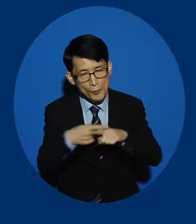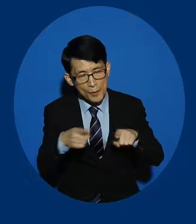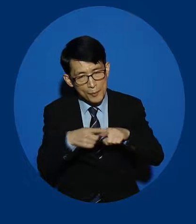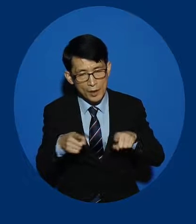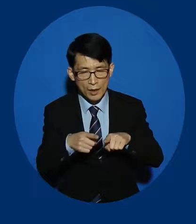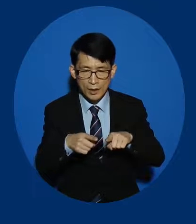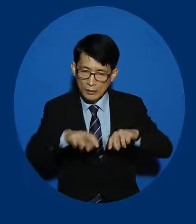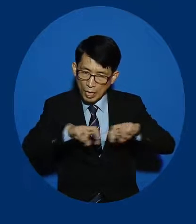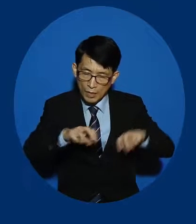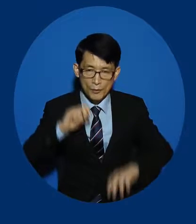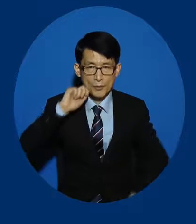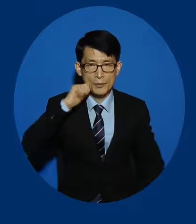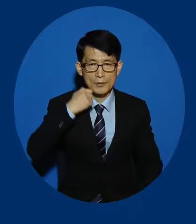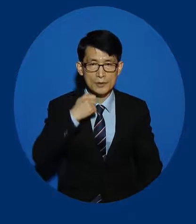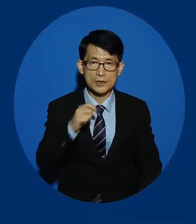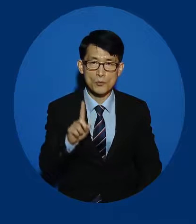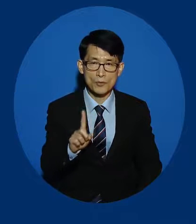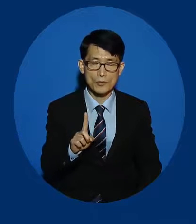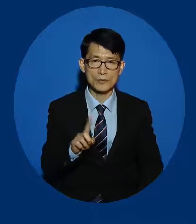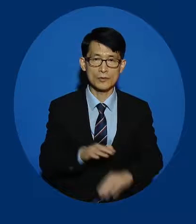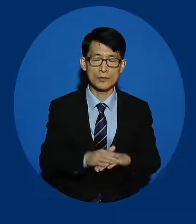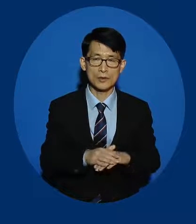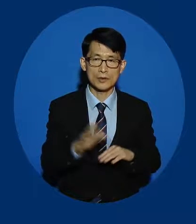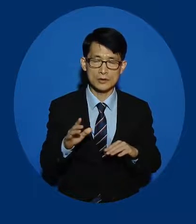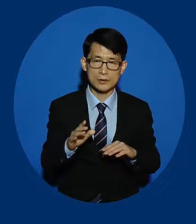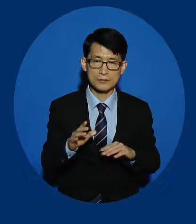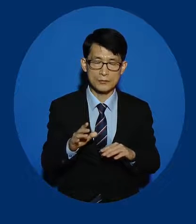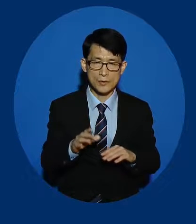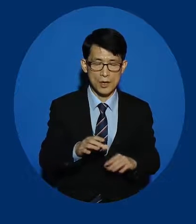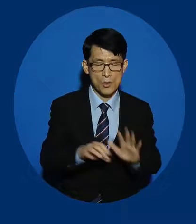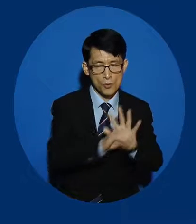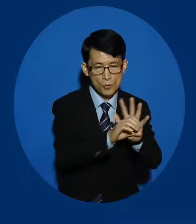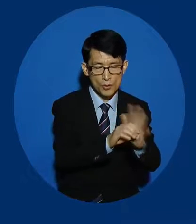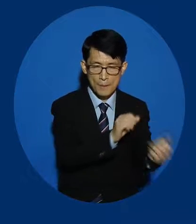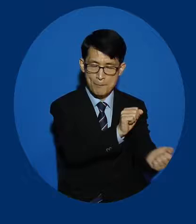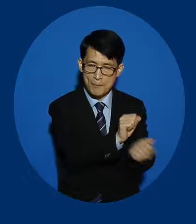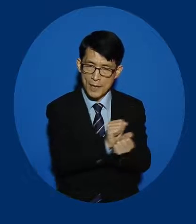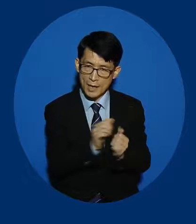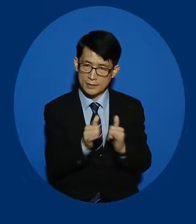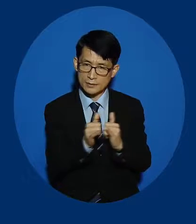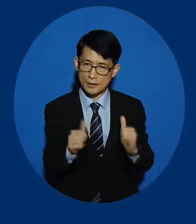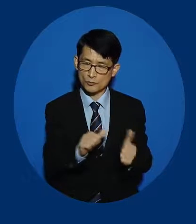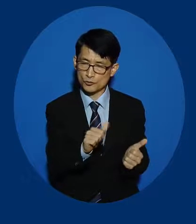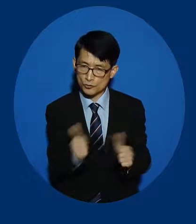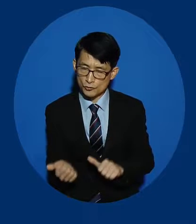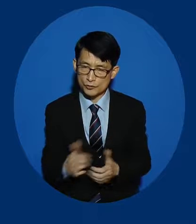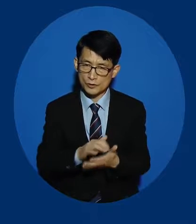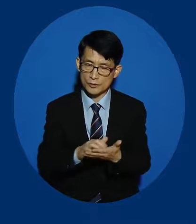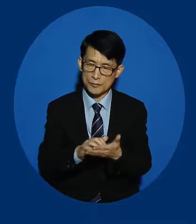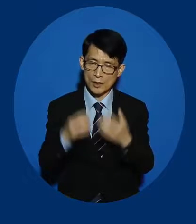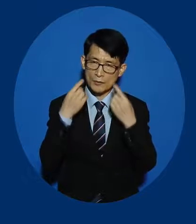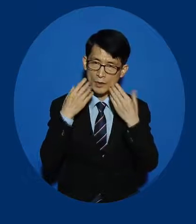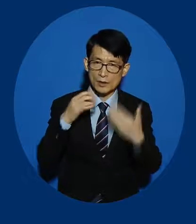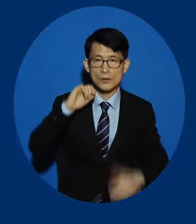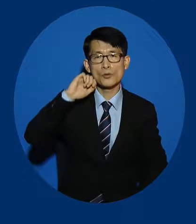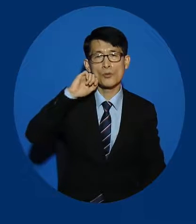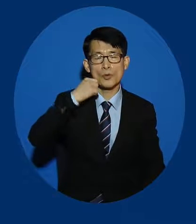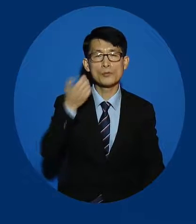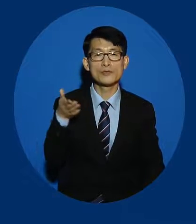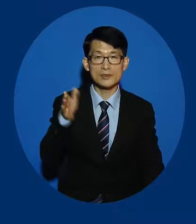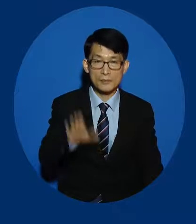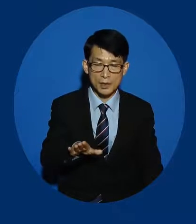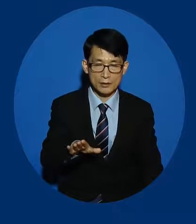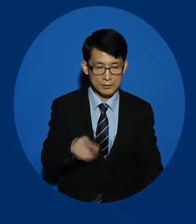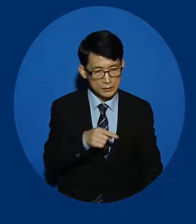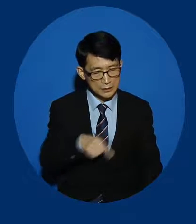그 확진자와 사망자에 대한 정보가 없어서 정확하게 분석을 하지 못하지만 통상적으로 우리가 느끼고 있는 여러